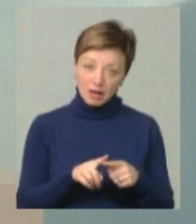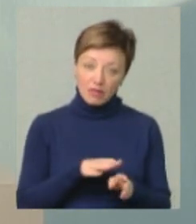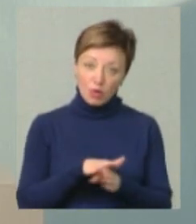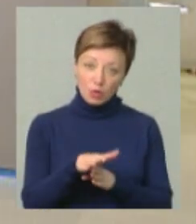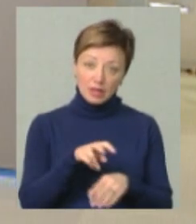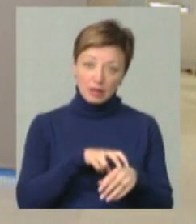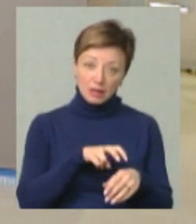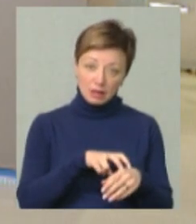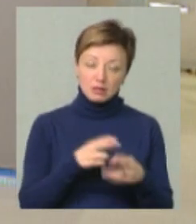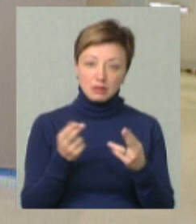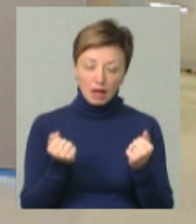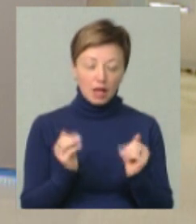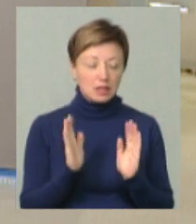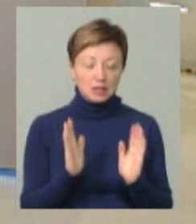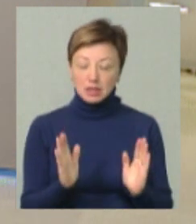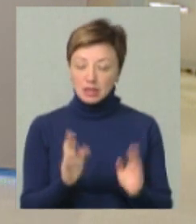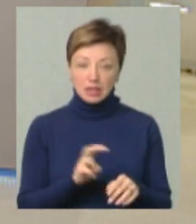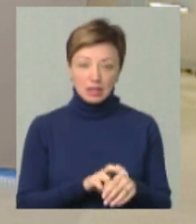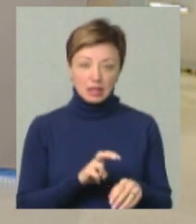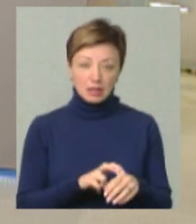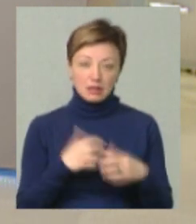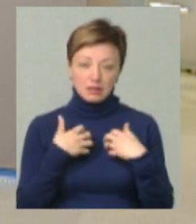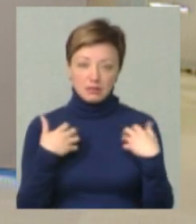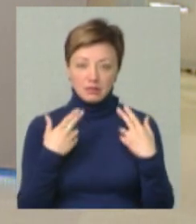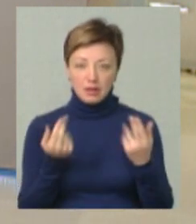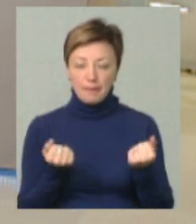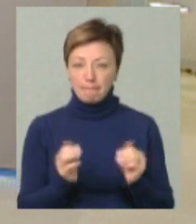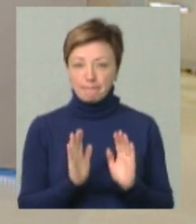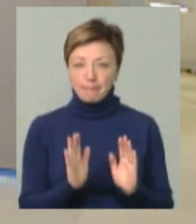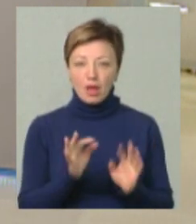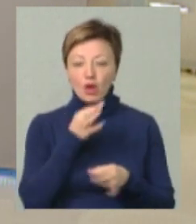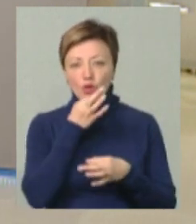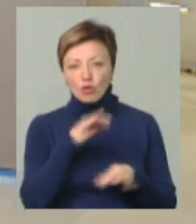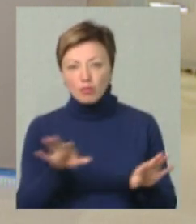виконують ветеринари? Так, да, це тільки виключно ветеринари. Виключно ветеринари. Угу. Тобто,